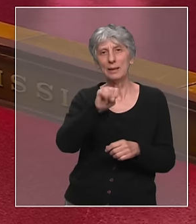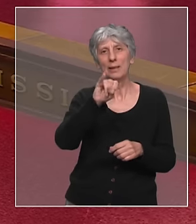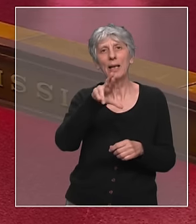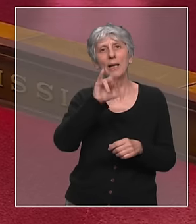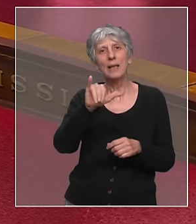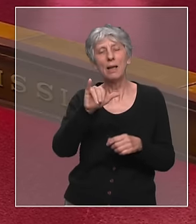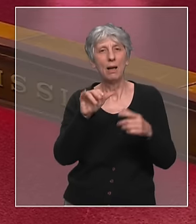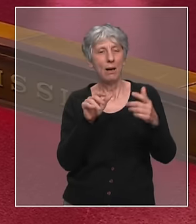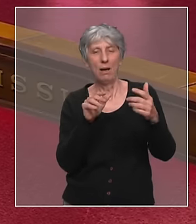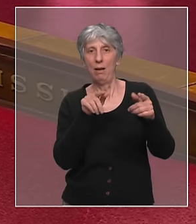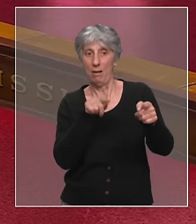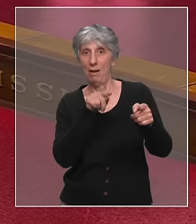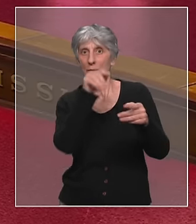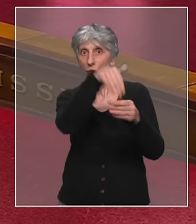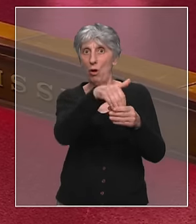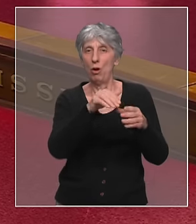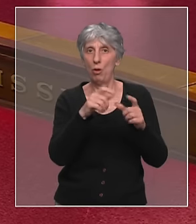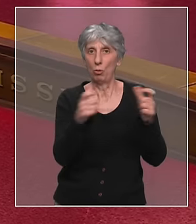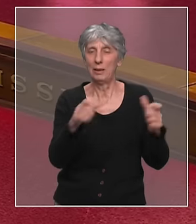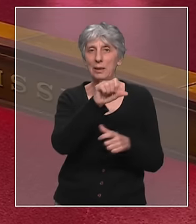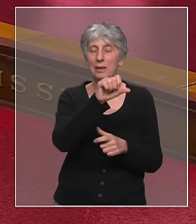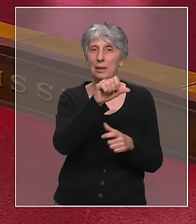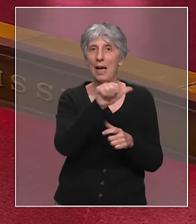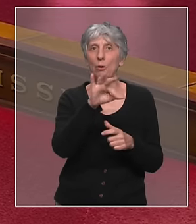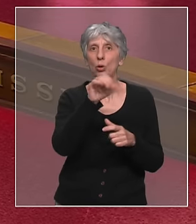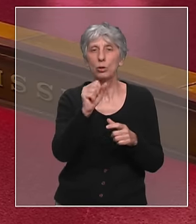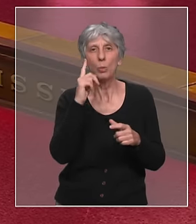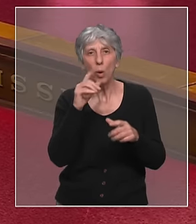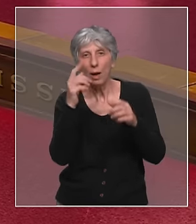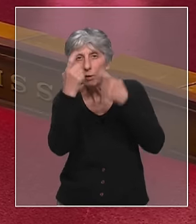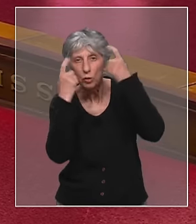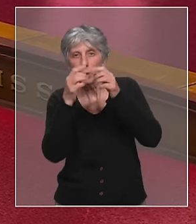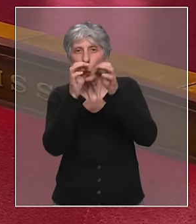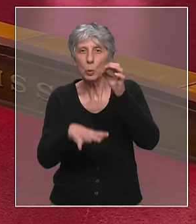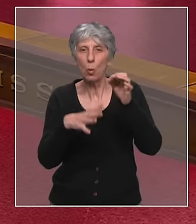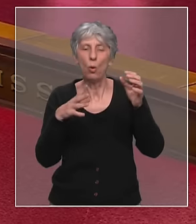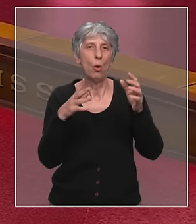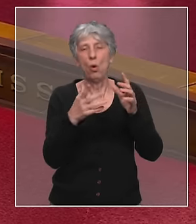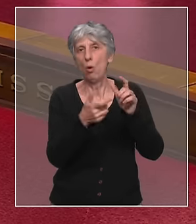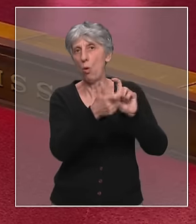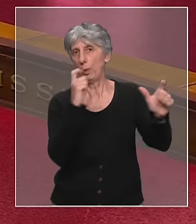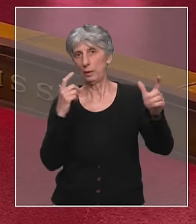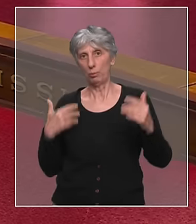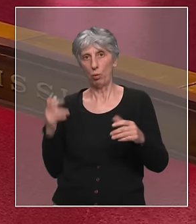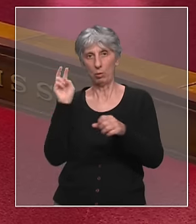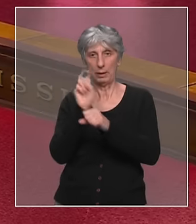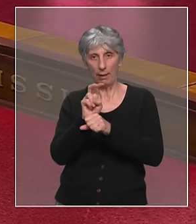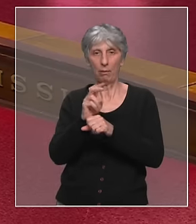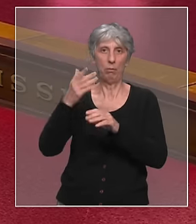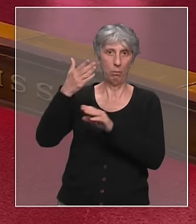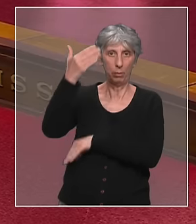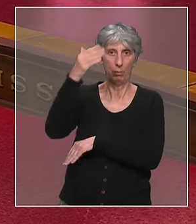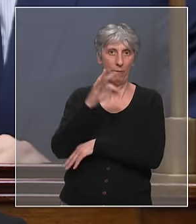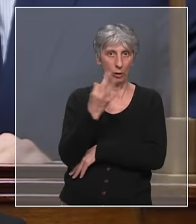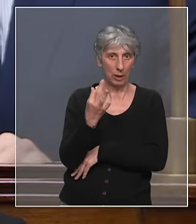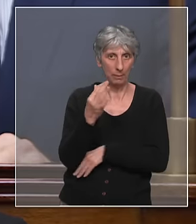l'entreprise Atos pour trouver des solutions de reprise qui puissent garantir à ses activités de rester sous pavillon français. Ensuite, nous avons